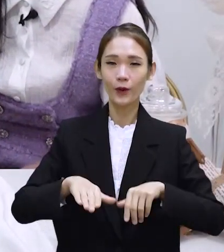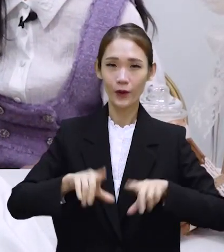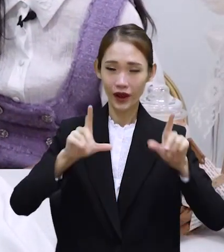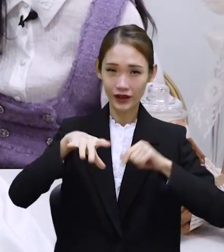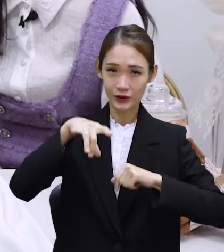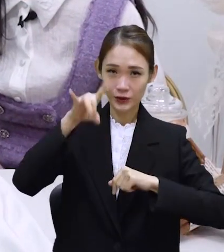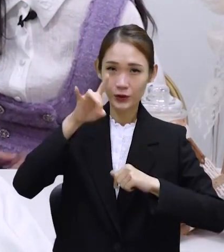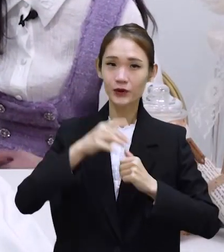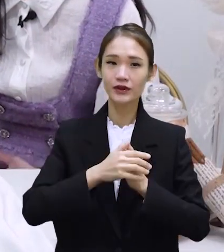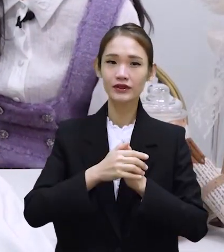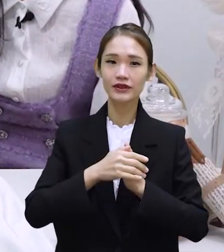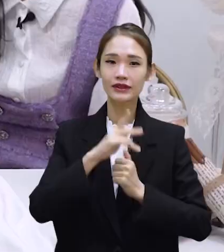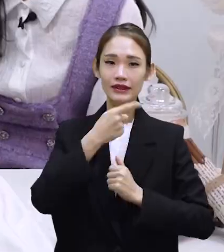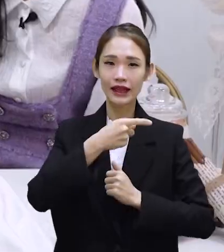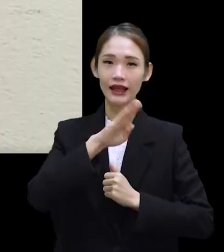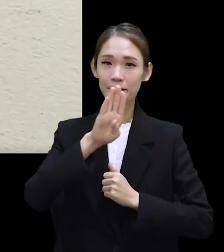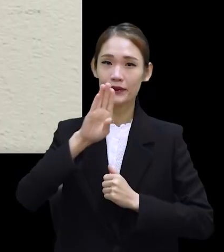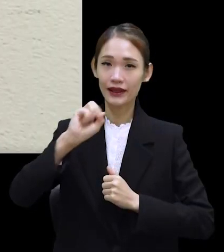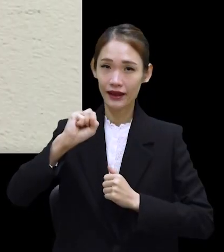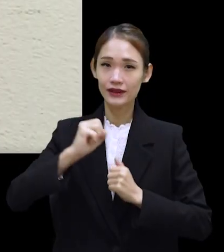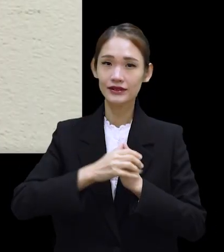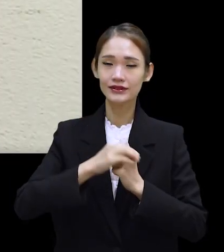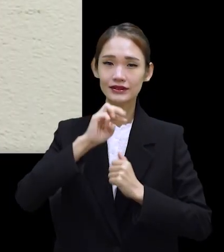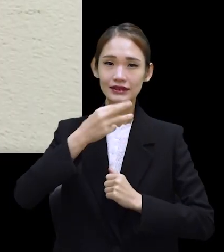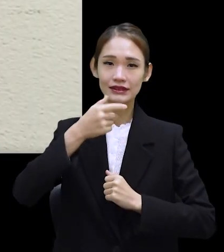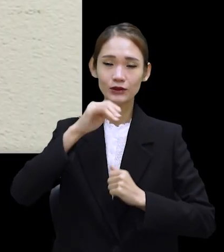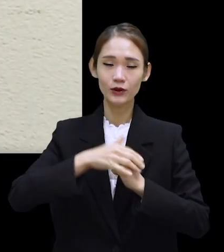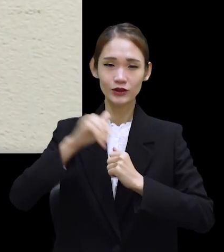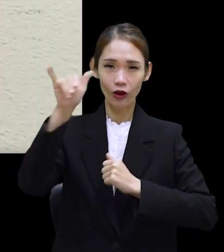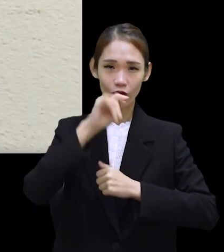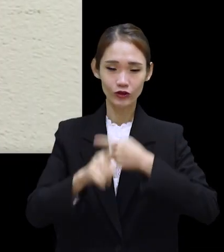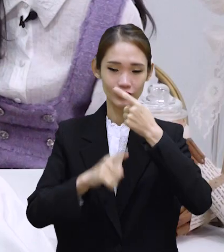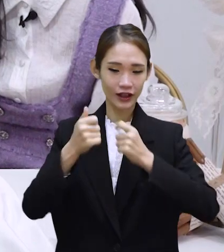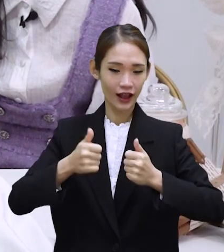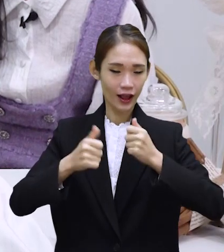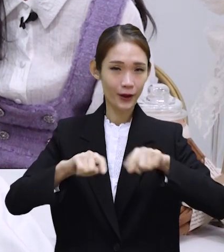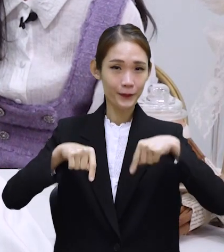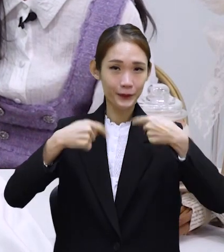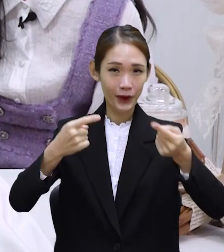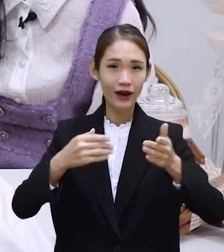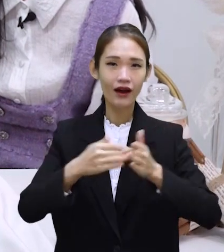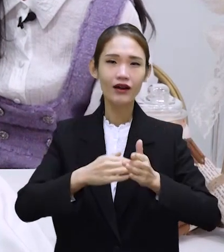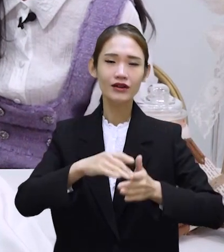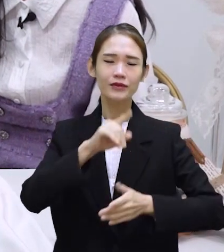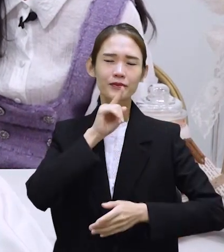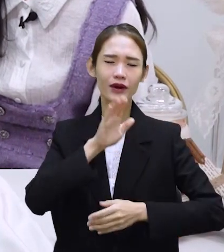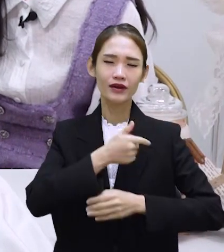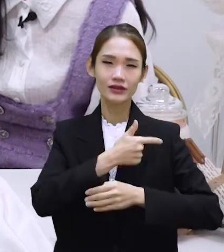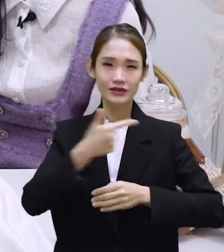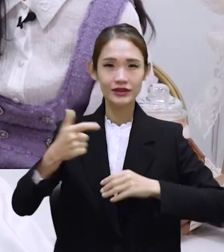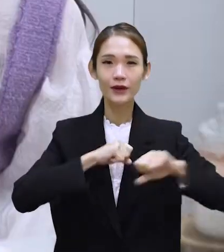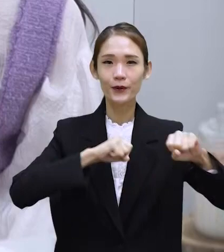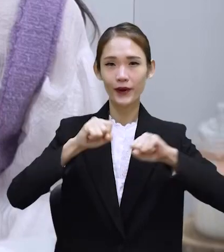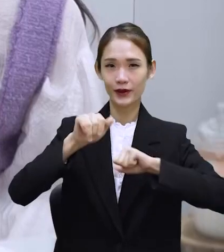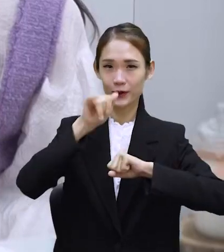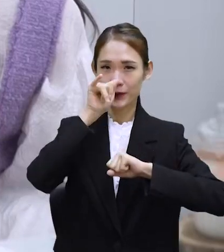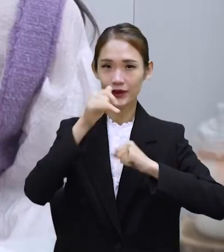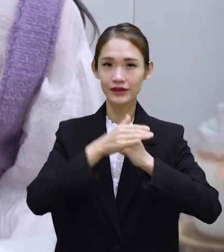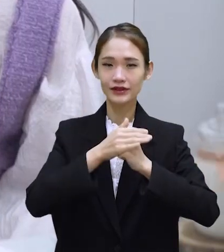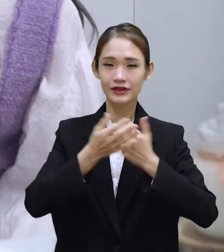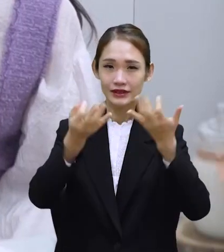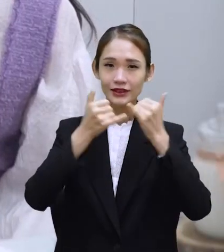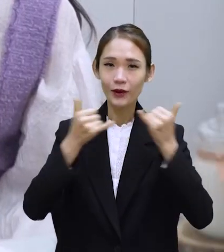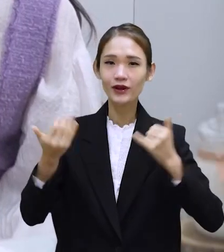어 케이스의 트로 전국체전에 출연을 해서 굉장히 큰 활약을 보여서 많은 국민 분들한테